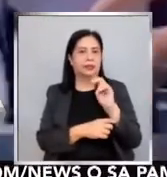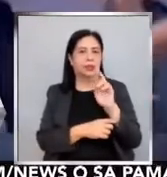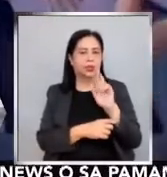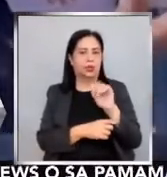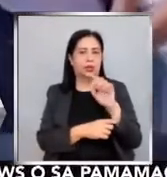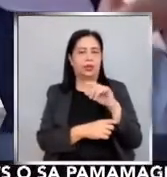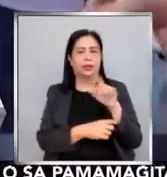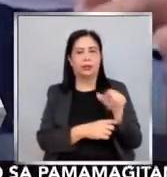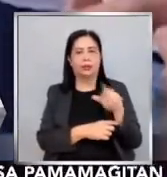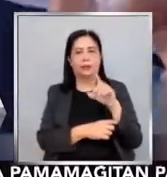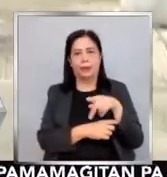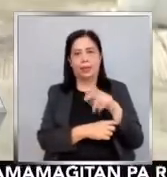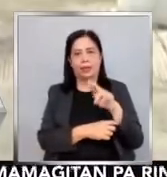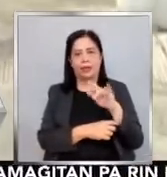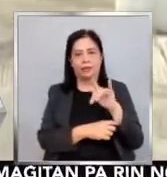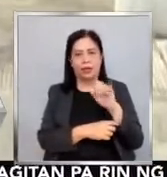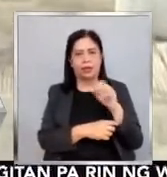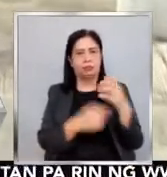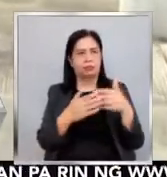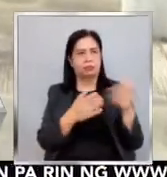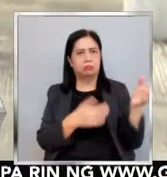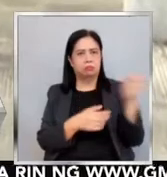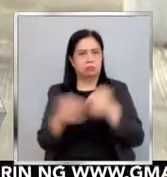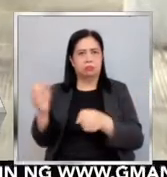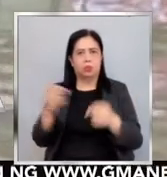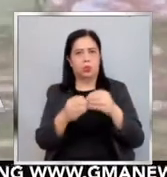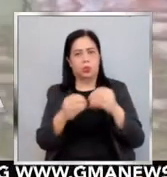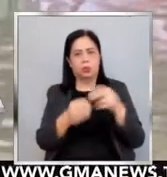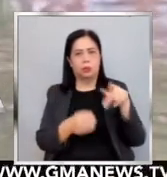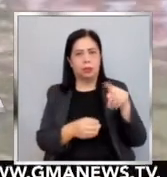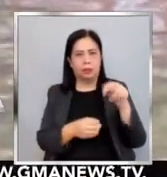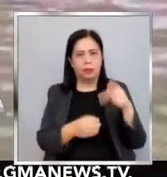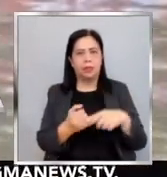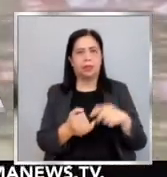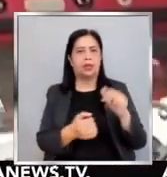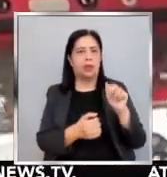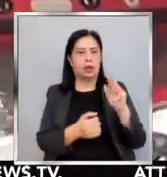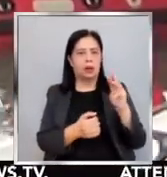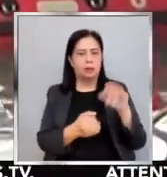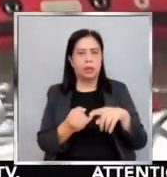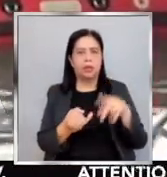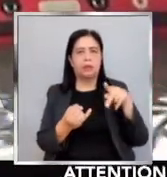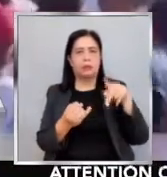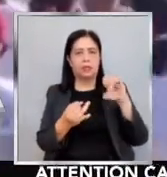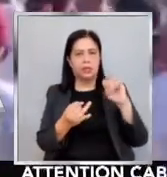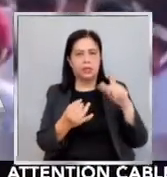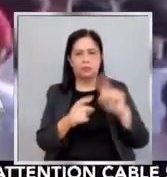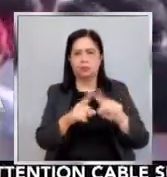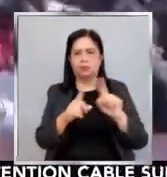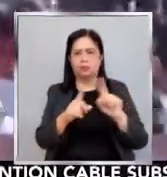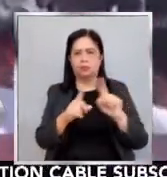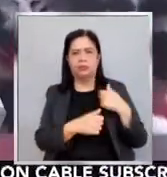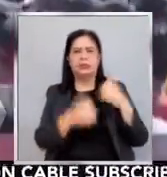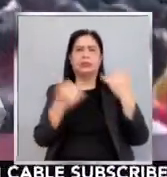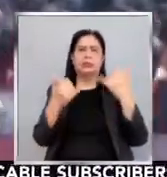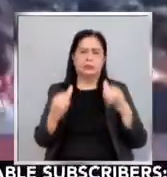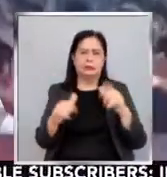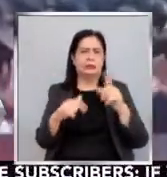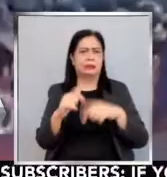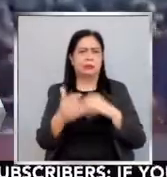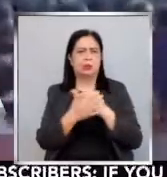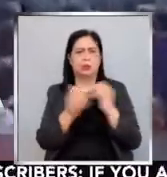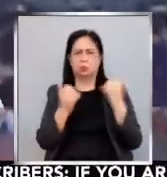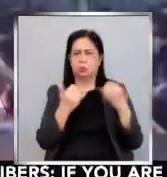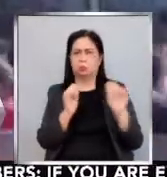may dagdag ng kawani mula sa PNP, Philippine Army, PCG at iba pang ahensya, hindi pa rin naiwasan ang siksikan ng